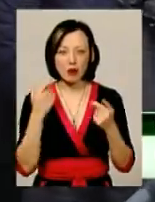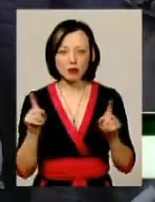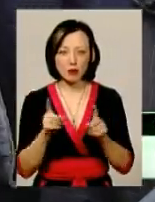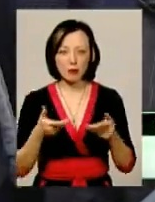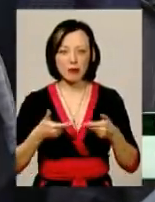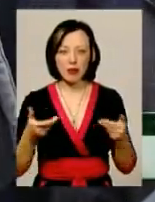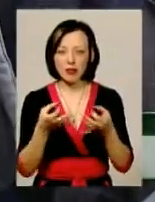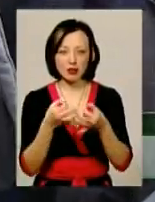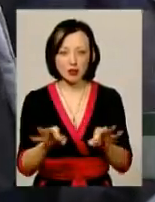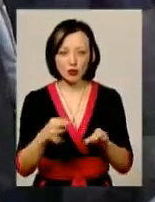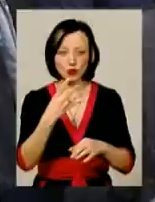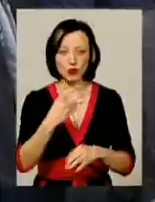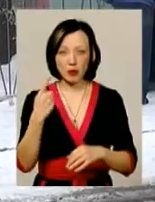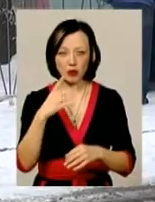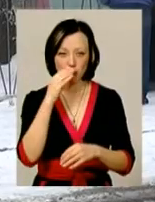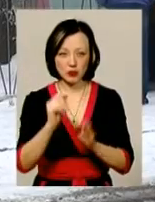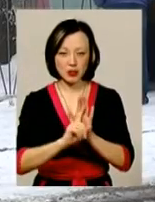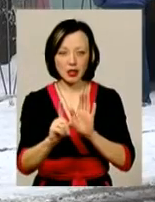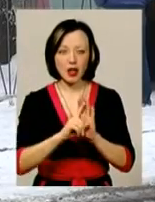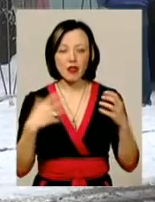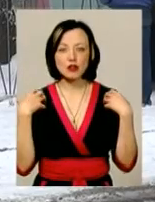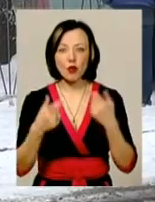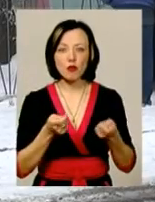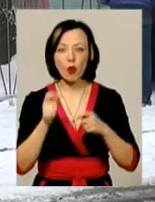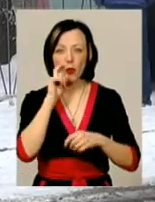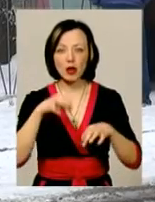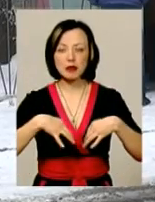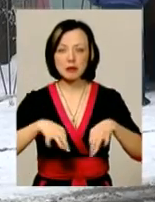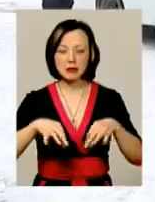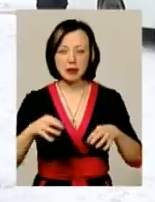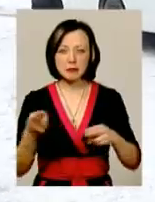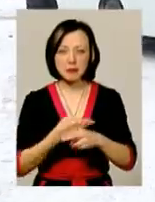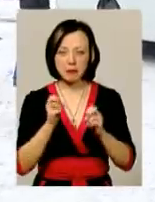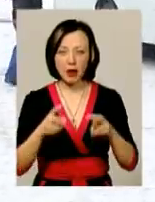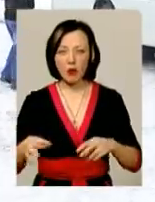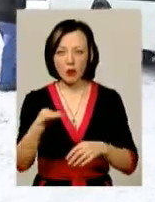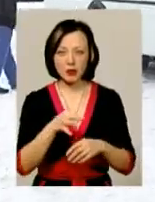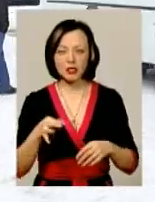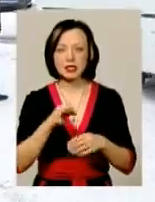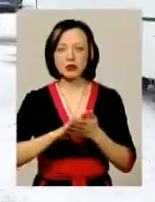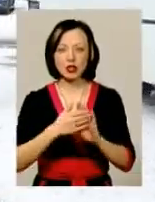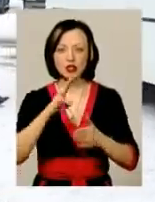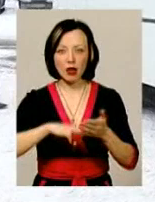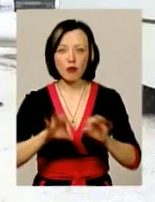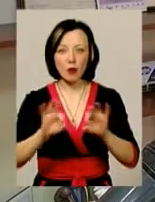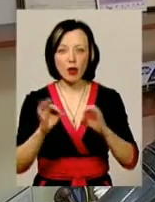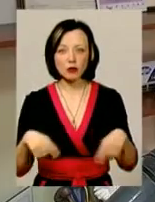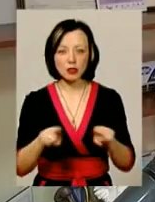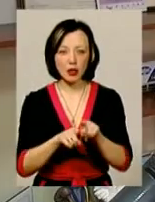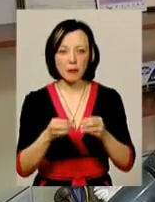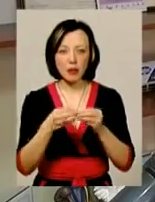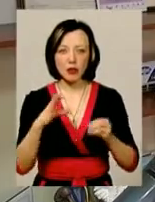ми не розрішали 41-му. Начальник управління Укртрансбезпеки області Віталій Дзюба ситуацію зі штрафами пояснює так.